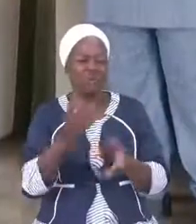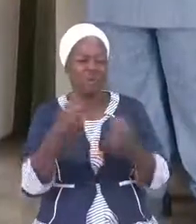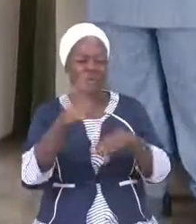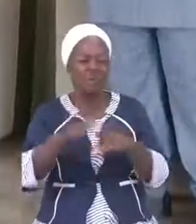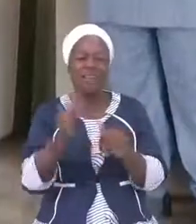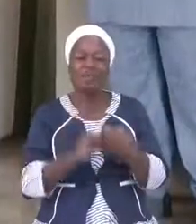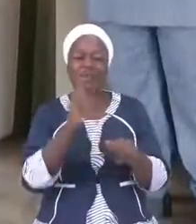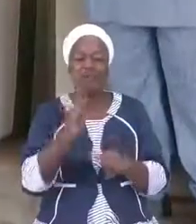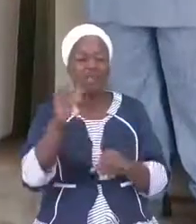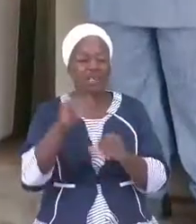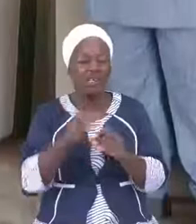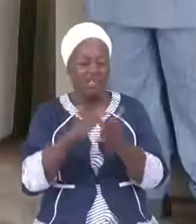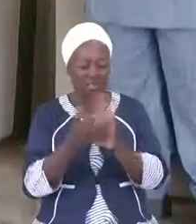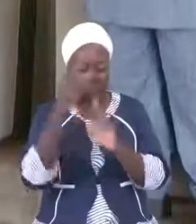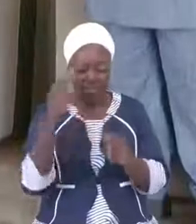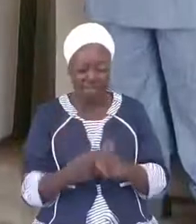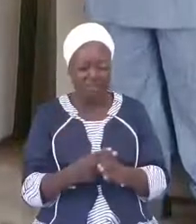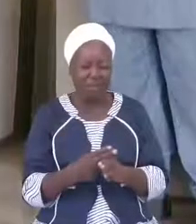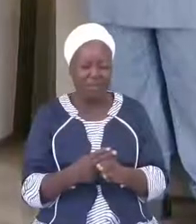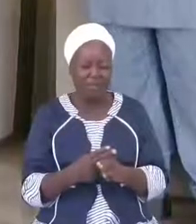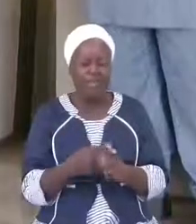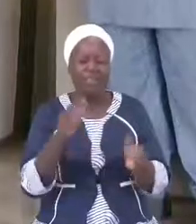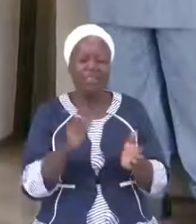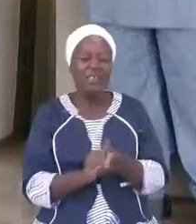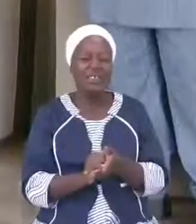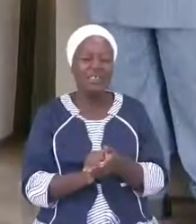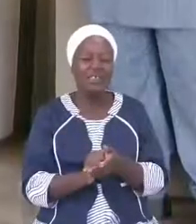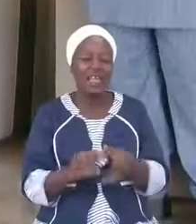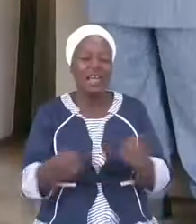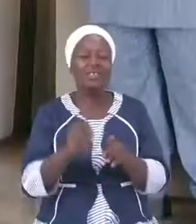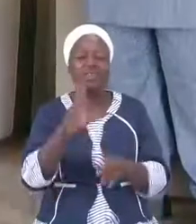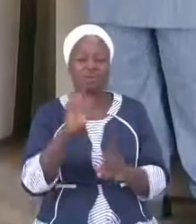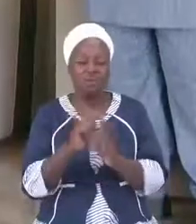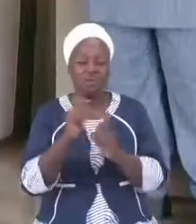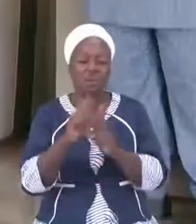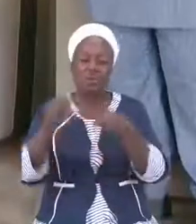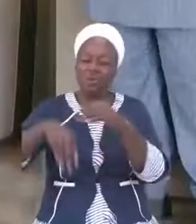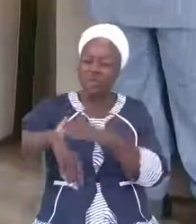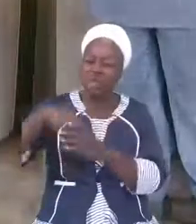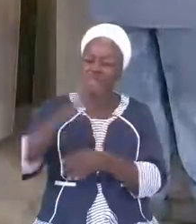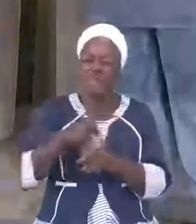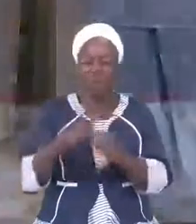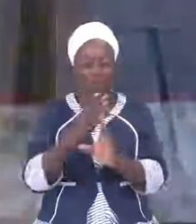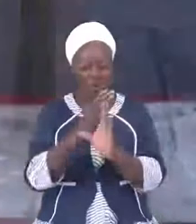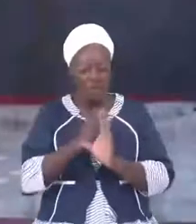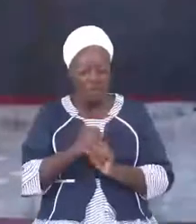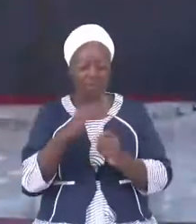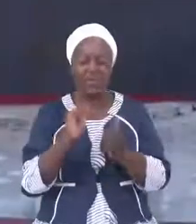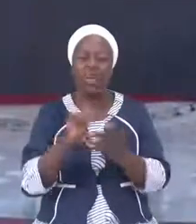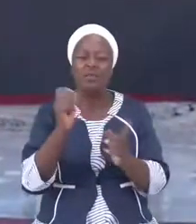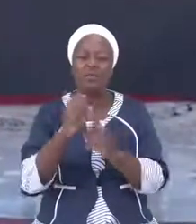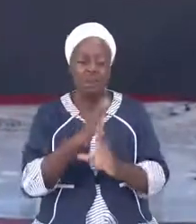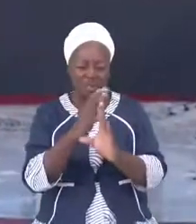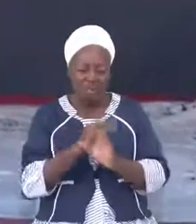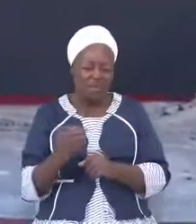monde au nom de Jésus-Christ. Comme ta parole sort et comme nous la recevions, qu'on